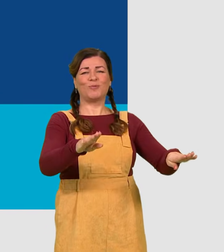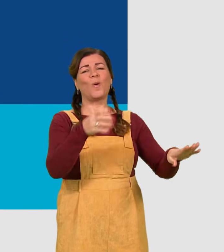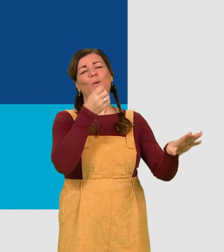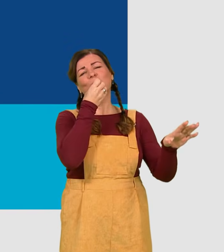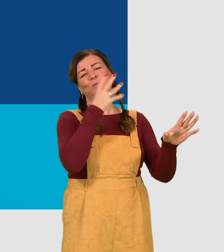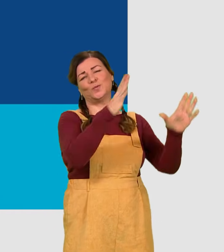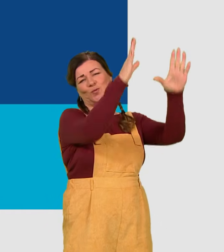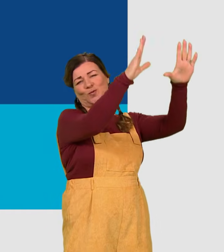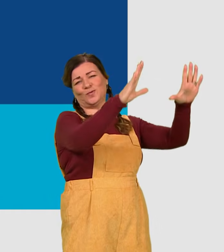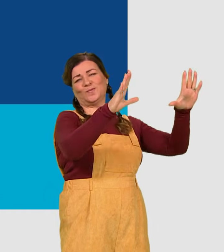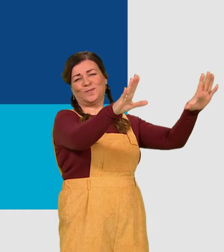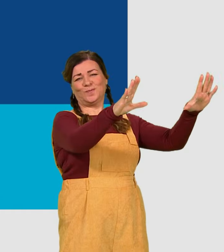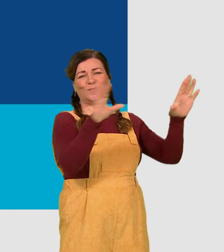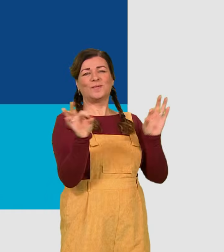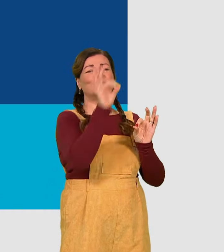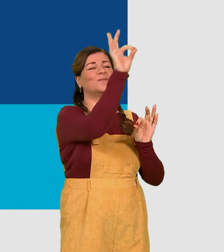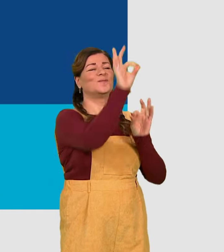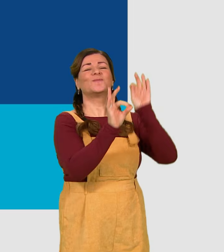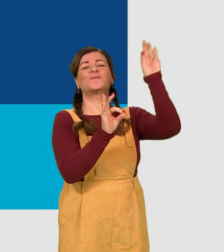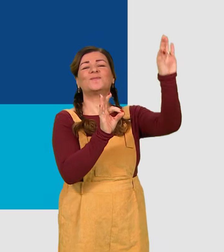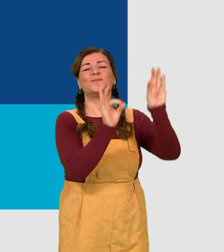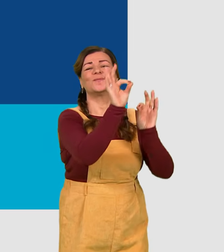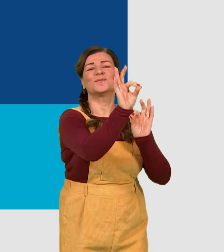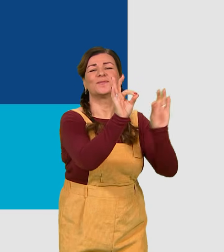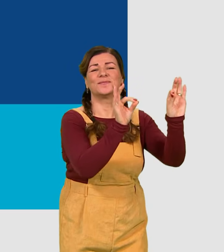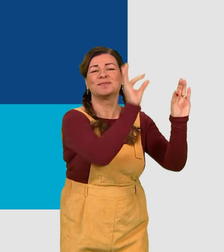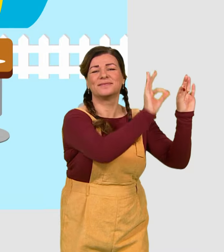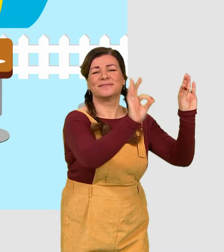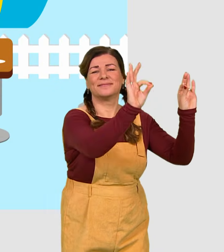y gornel ac yn gosod addurniadau tlws arni hi.